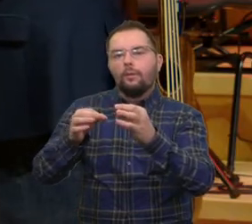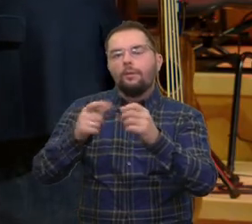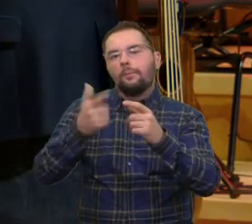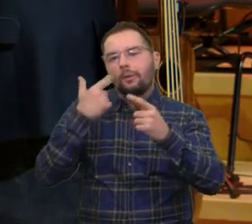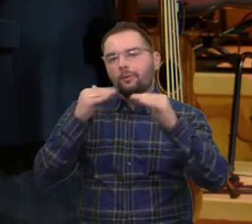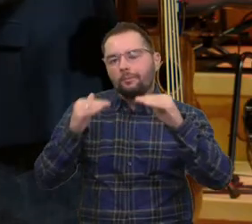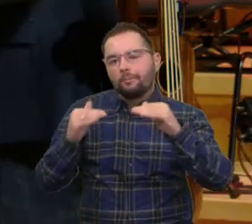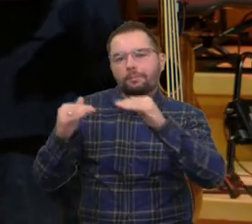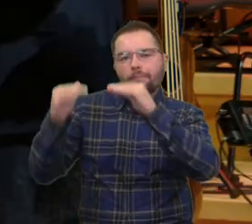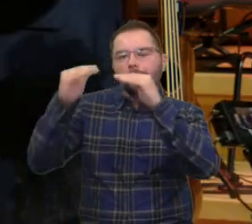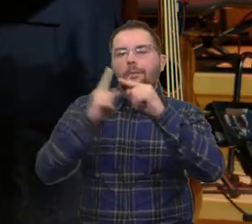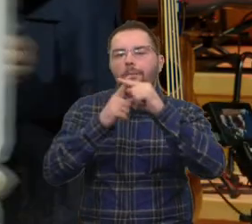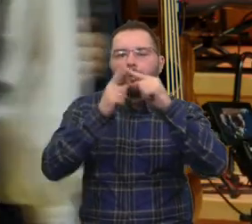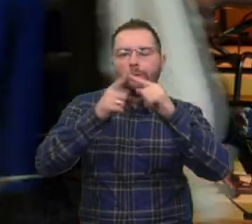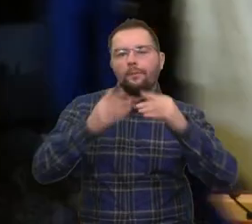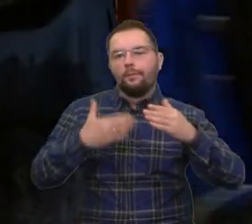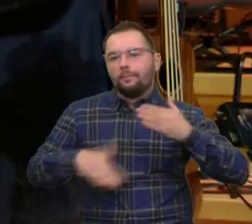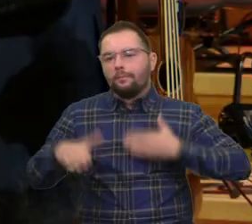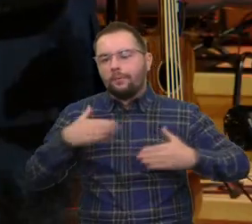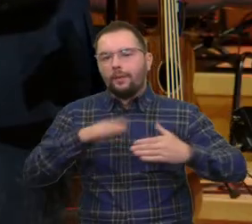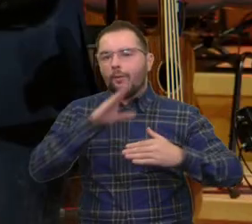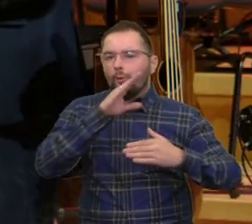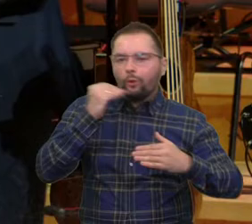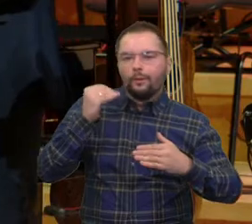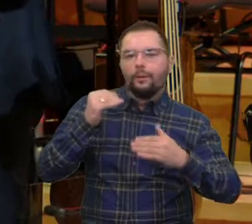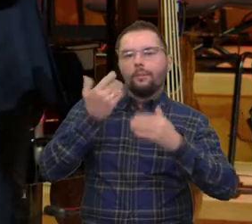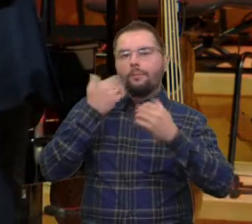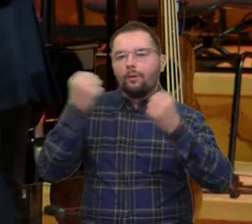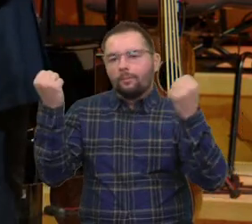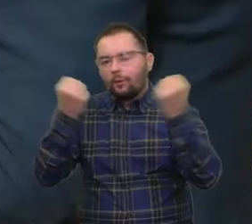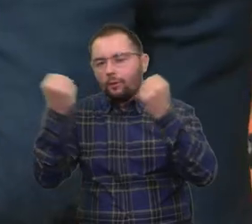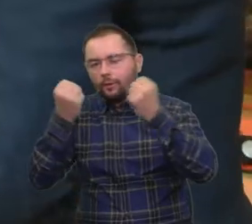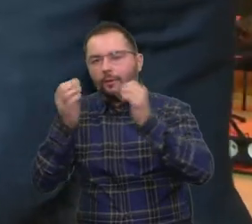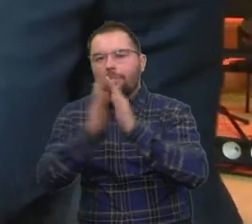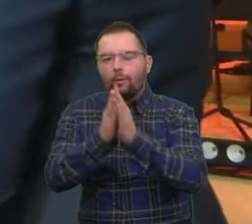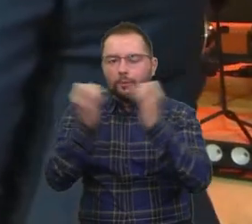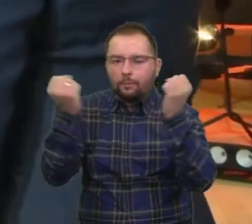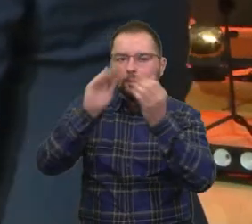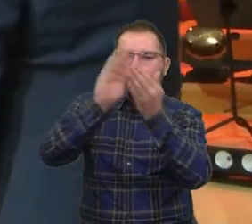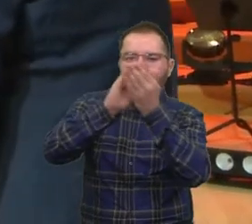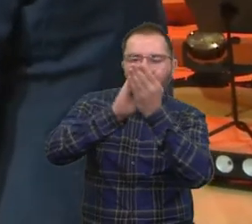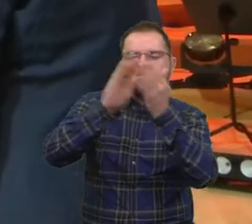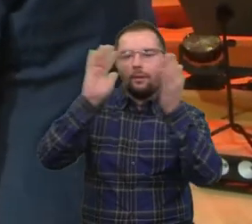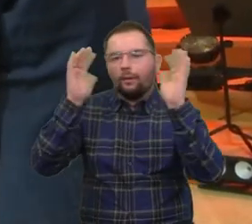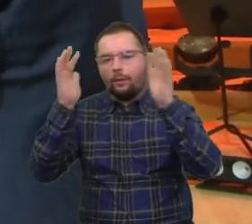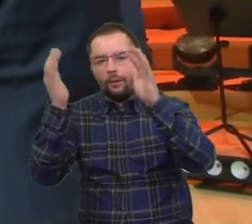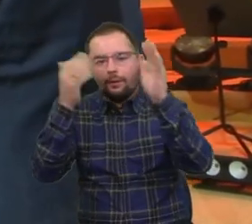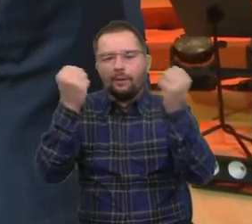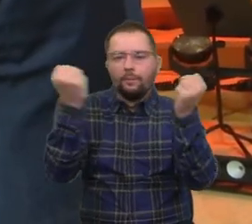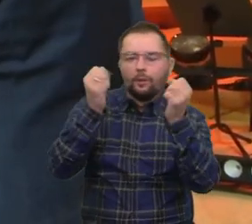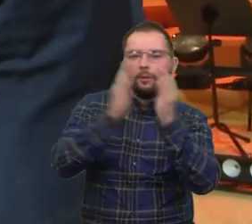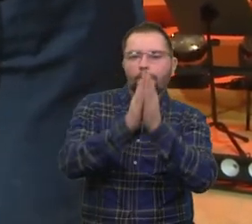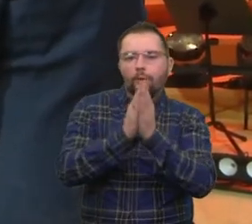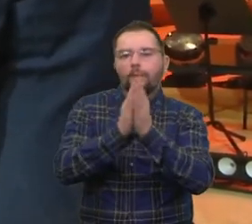podniosłe, ale też i radosne. Raz jeszcze prosimy o ogromne, ogromne brawa. Zygmunt Frankiewicz, Piotr Uszok.